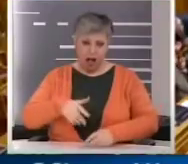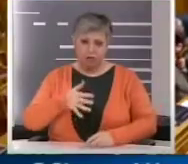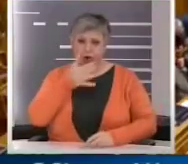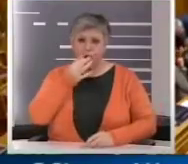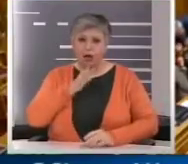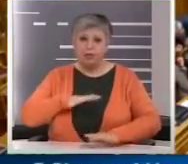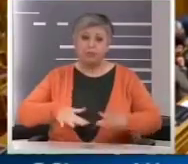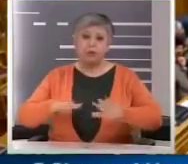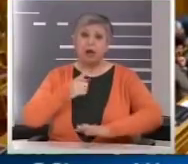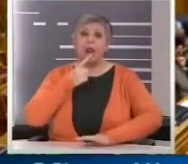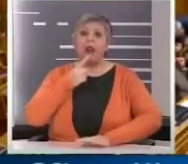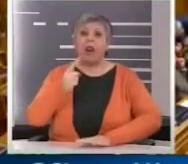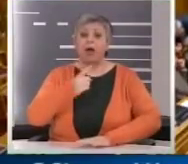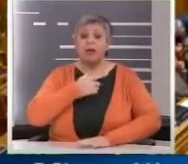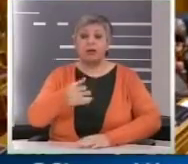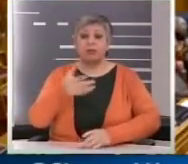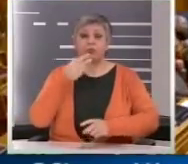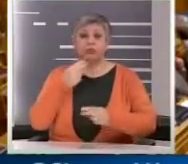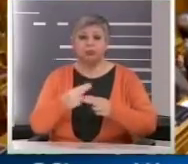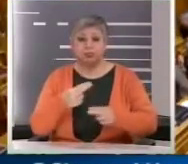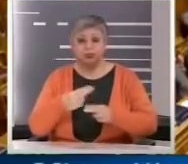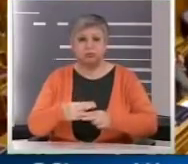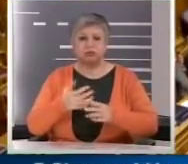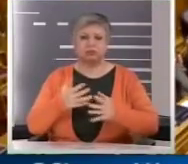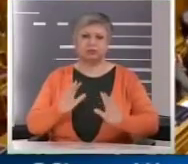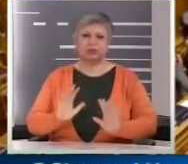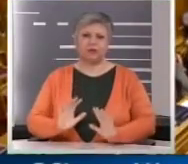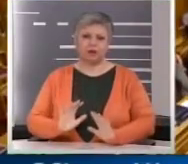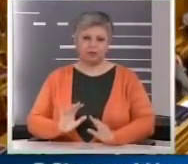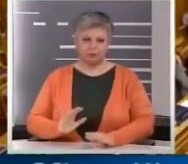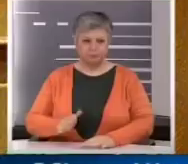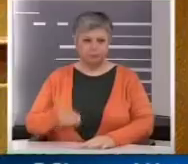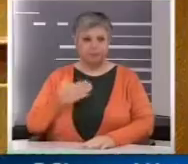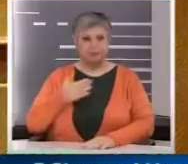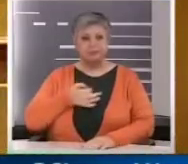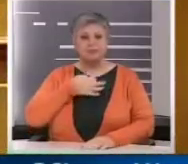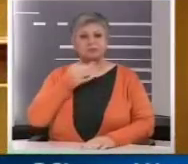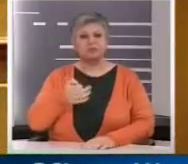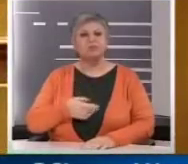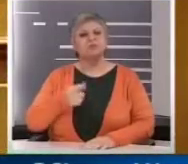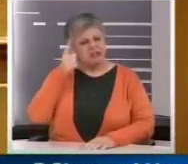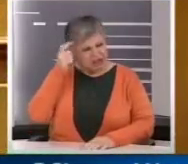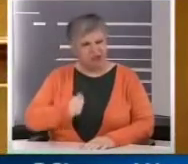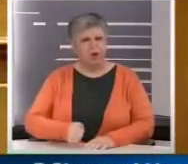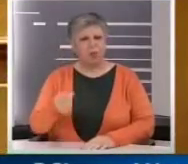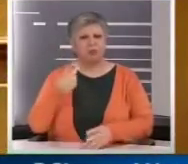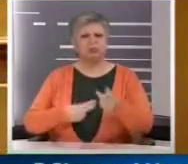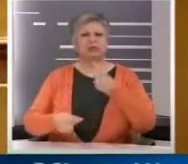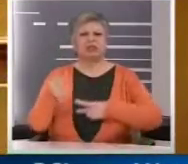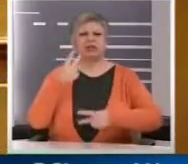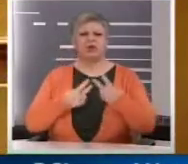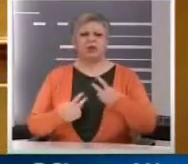συσταθεί προανακριτική επιτροπή. Κύριε συνάδελφοι, ξέρω γιατί μας κατηγορείτε. Δεν